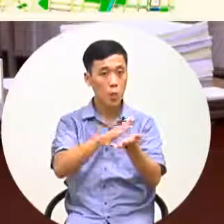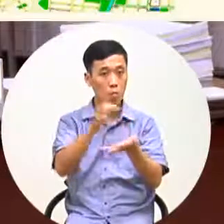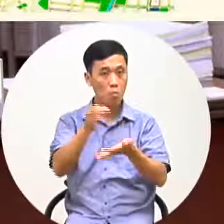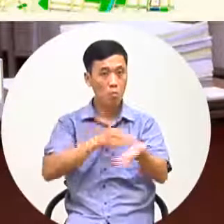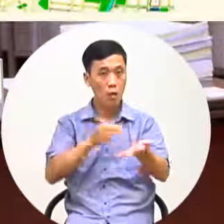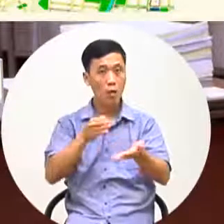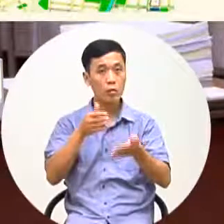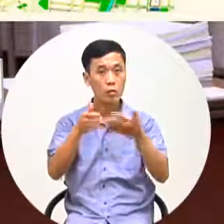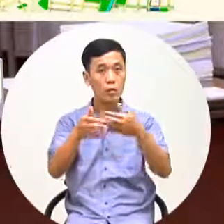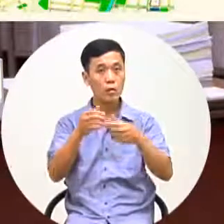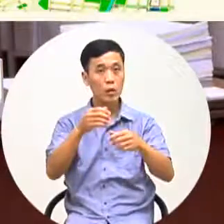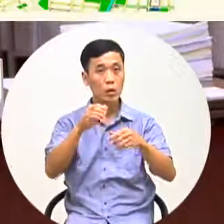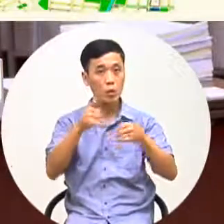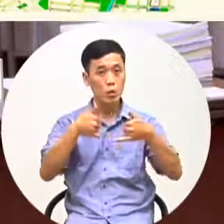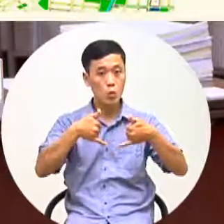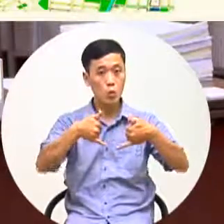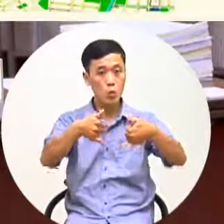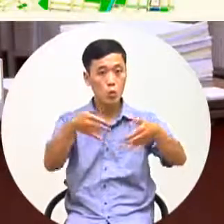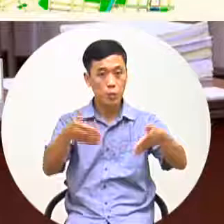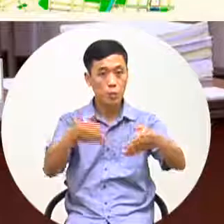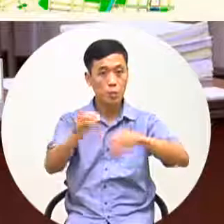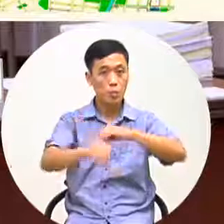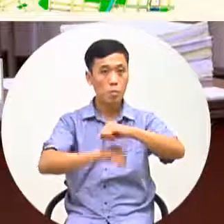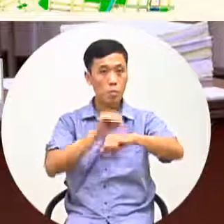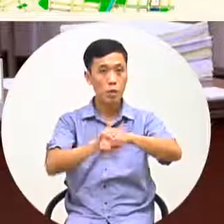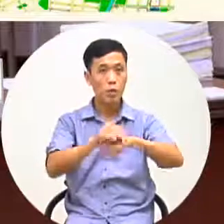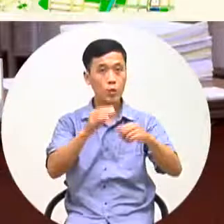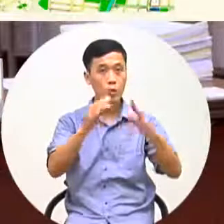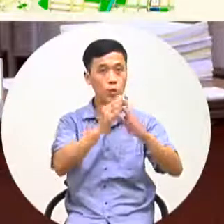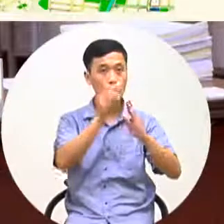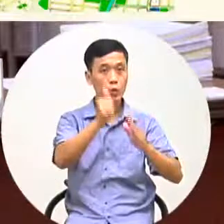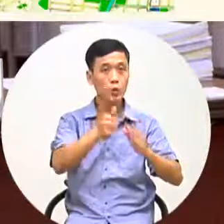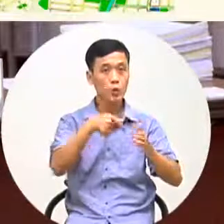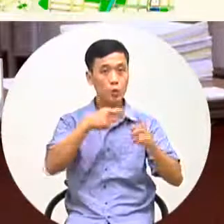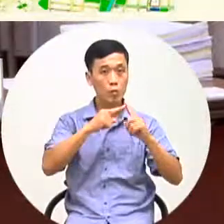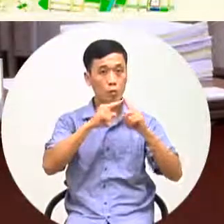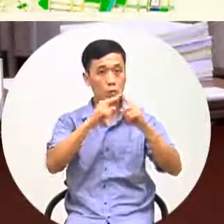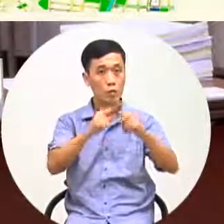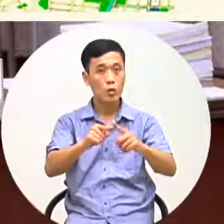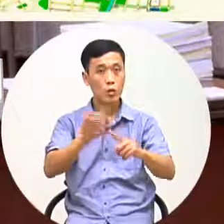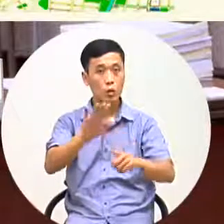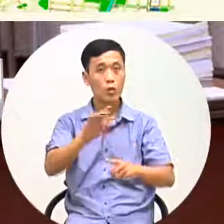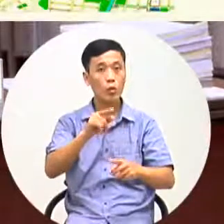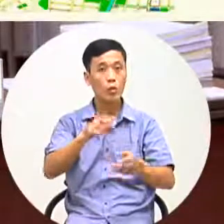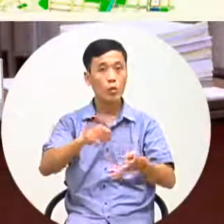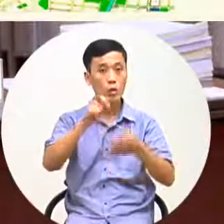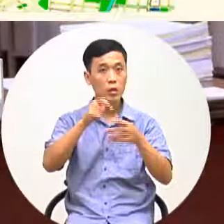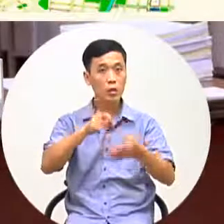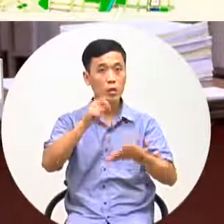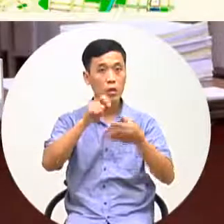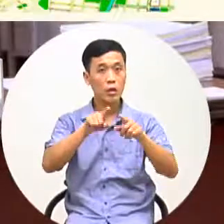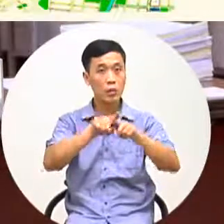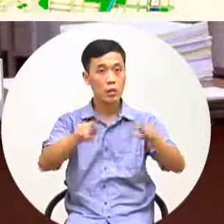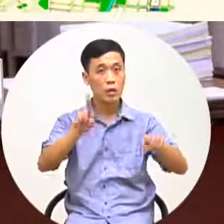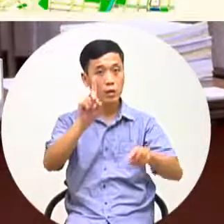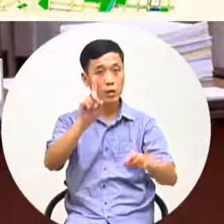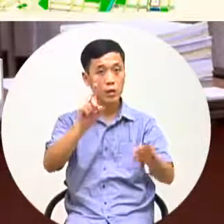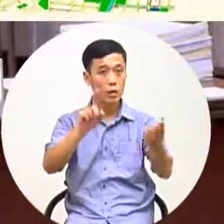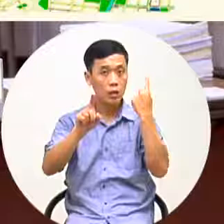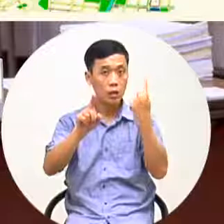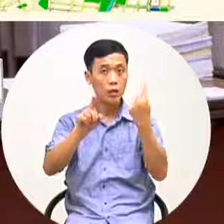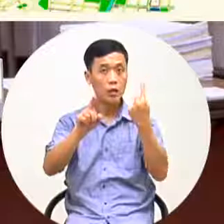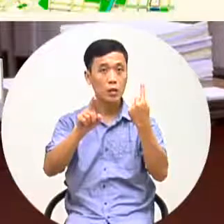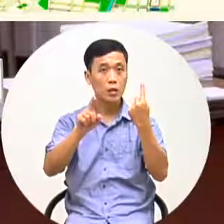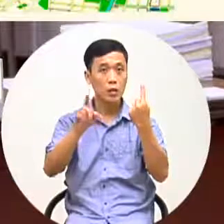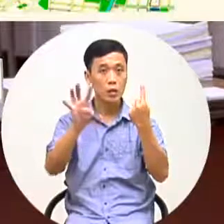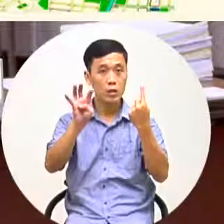吼？啊，局长有伊遐咧讲，对不对？就是讲一平，因咧拍卖，咱底价定四十几万啊，十几卡在无